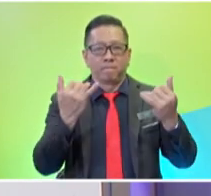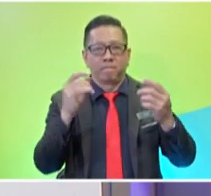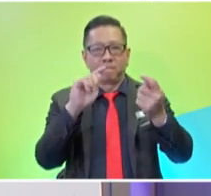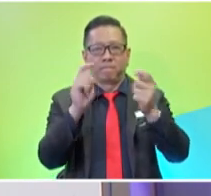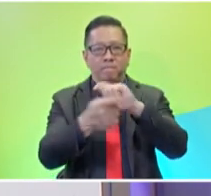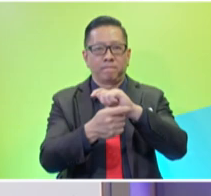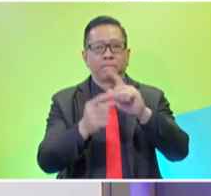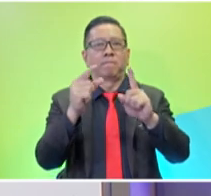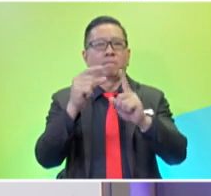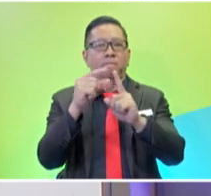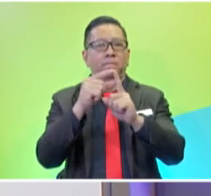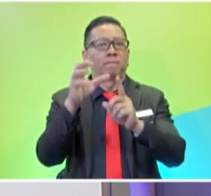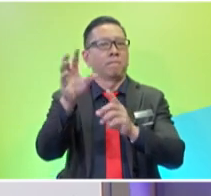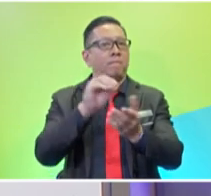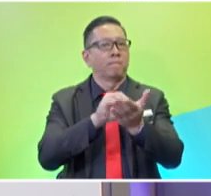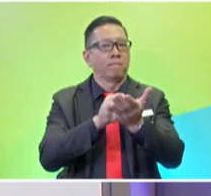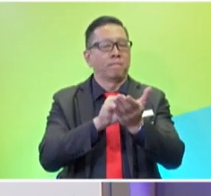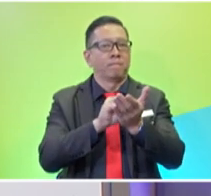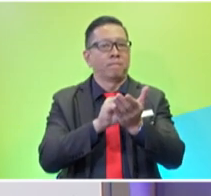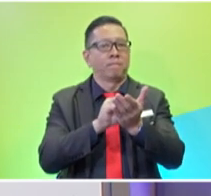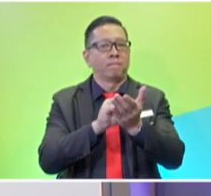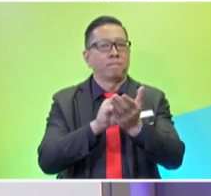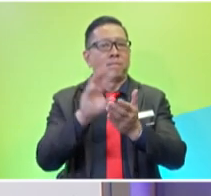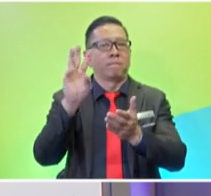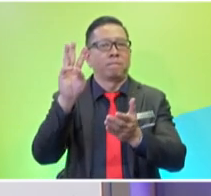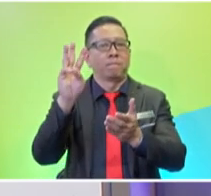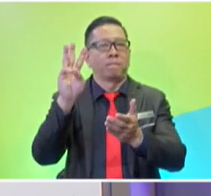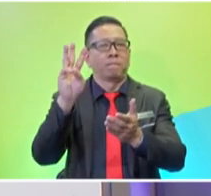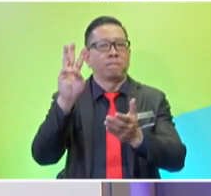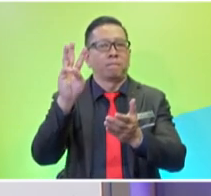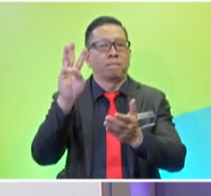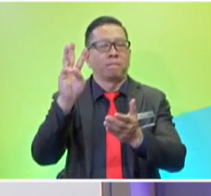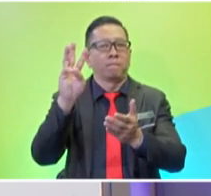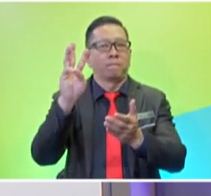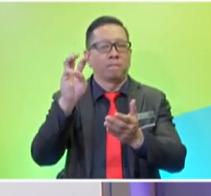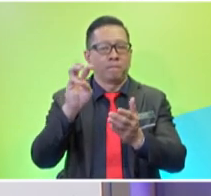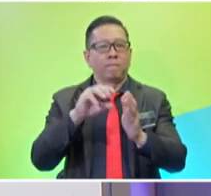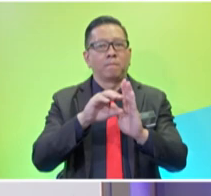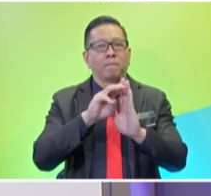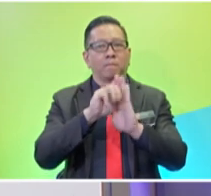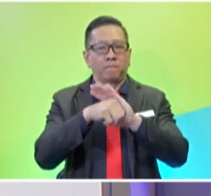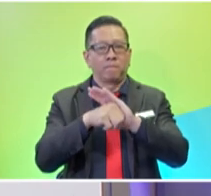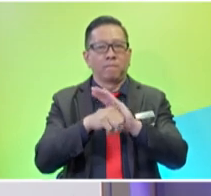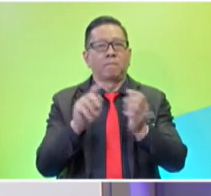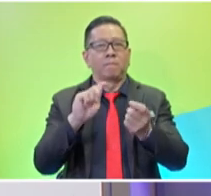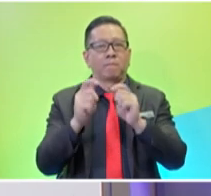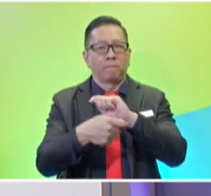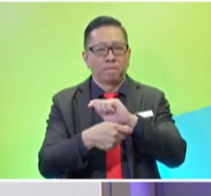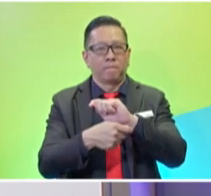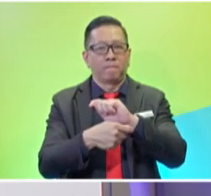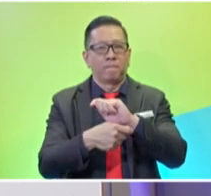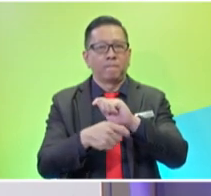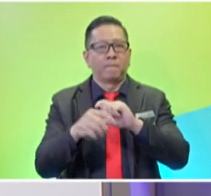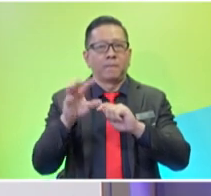perkataan yang dapat disalin dalam masa 60 menit yaitu dalam masa satu jam dua menit kita tentukan kepada